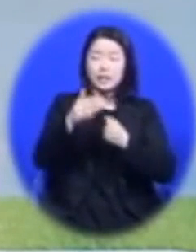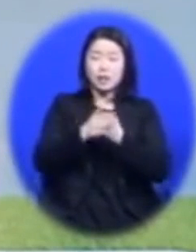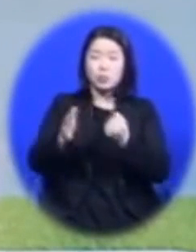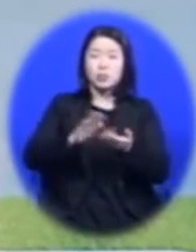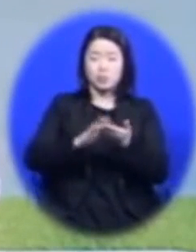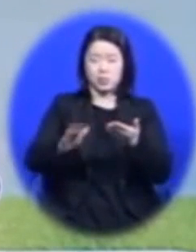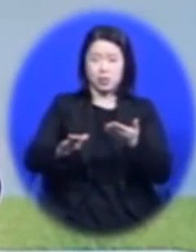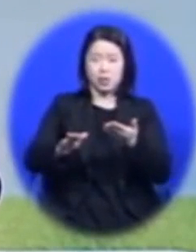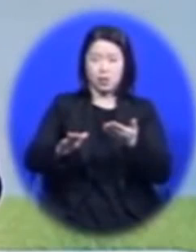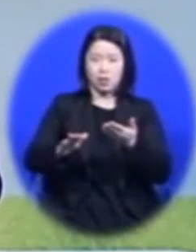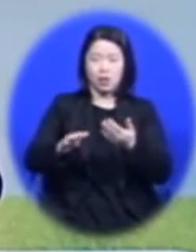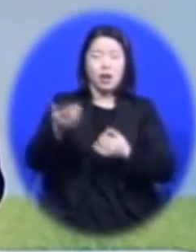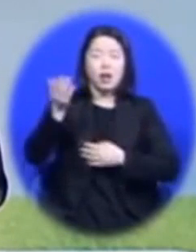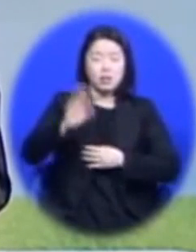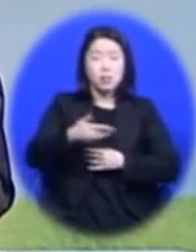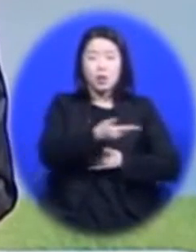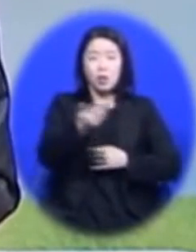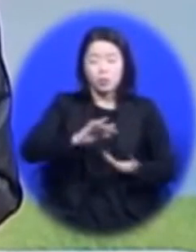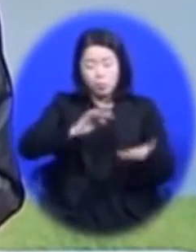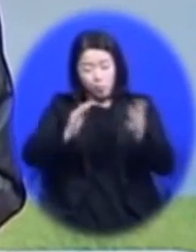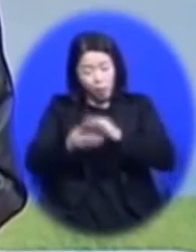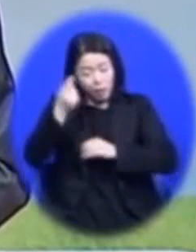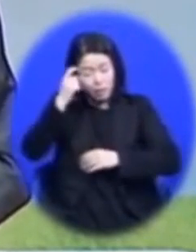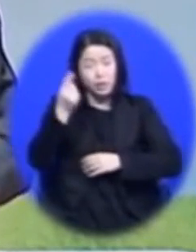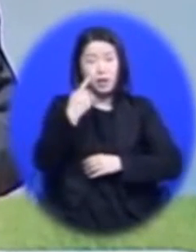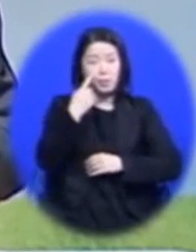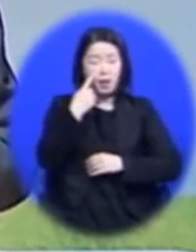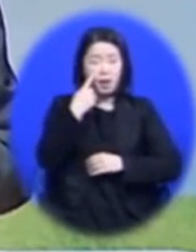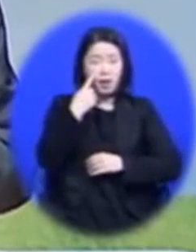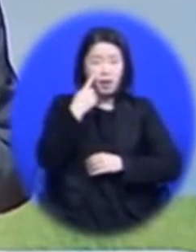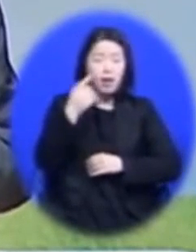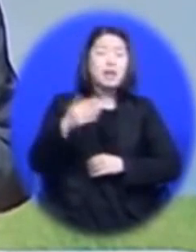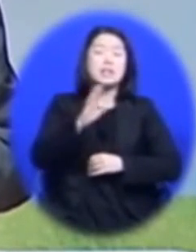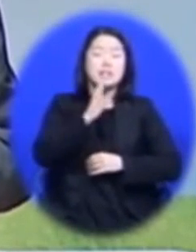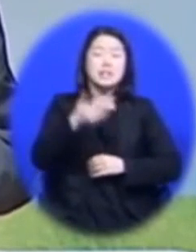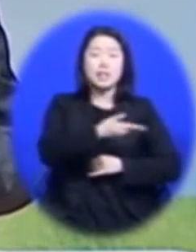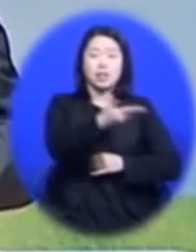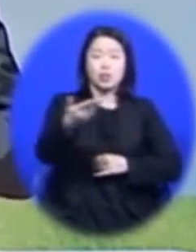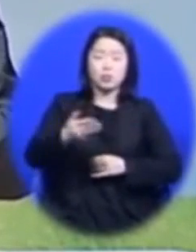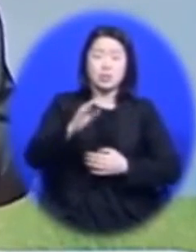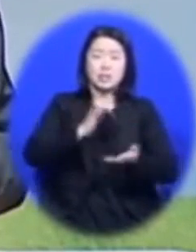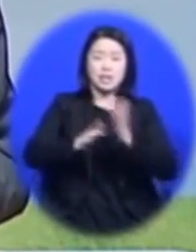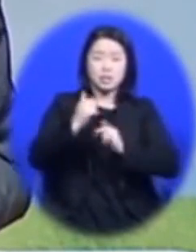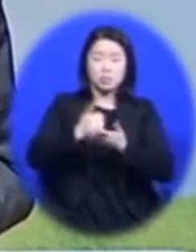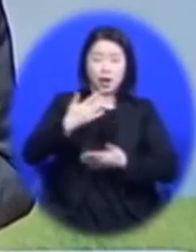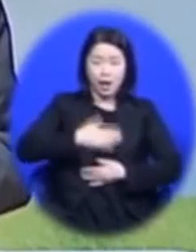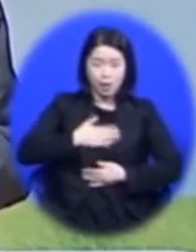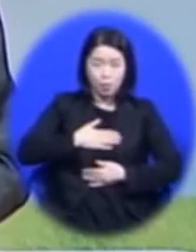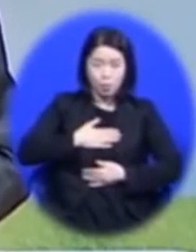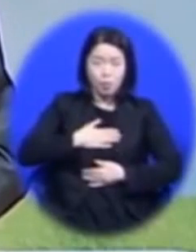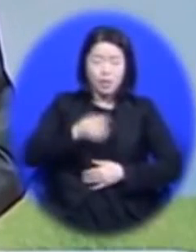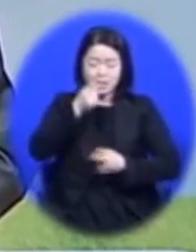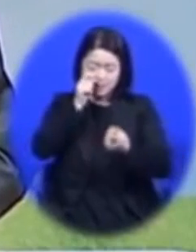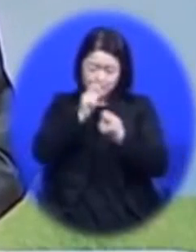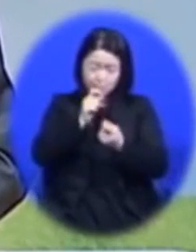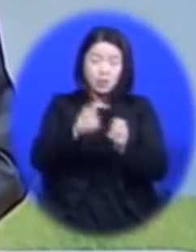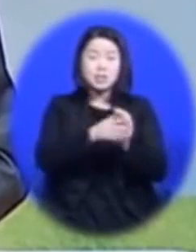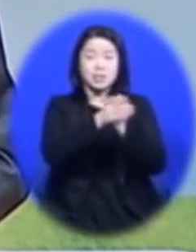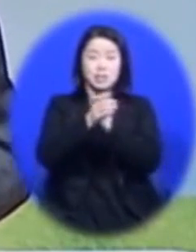뒤집어 생각해 보세요. 여러분이 진짜 예수님을 알고 예수님과 친밀해지는